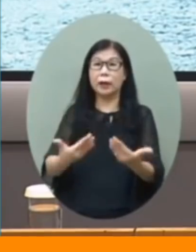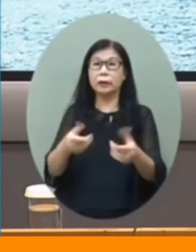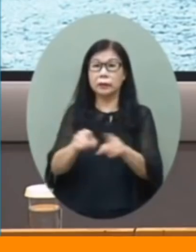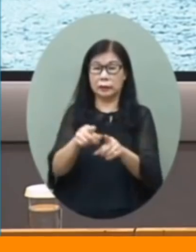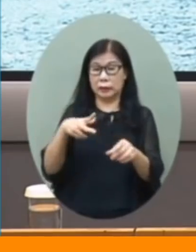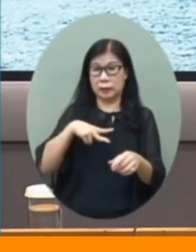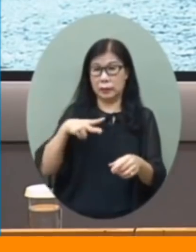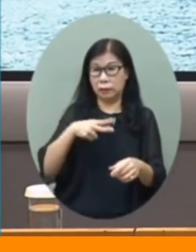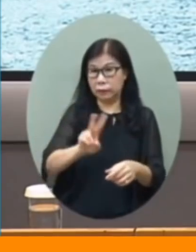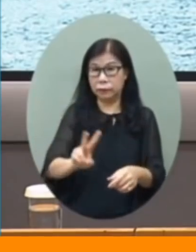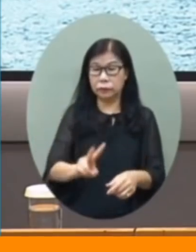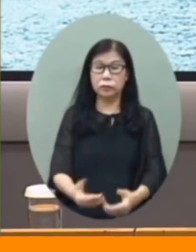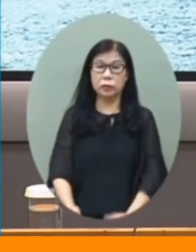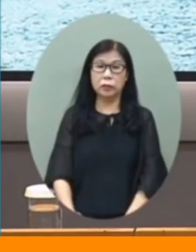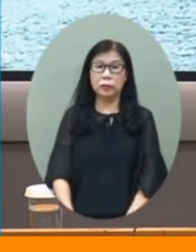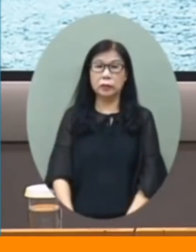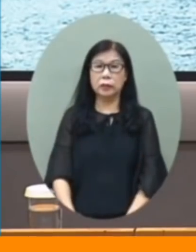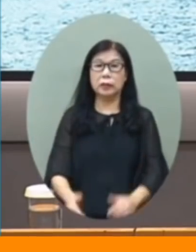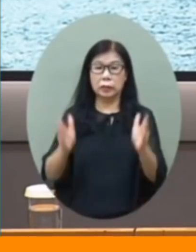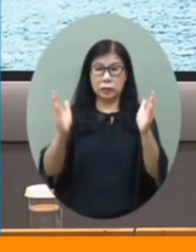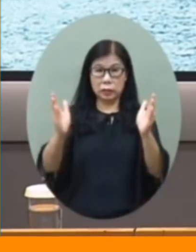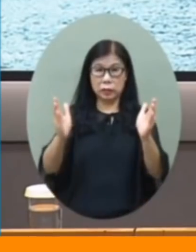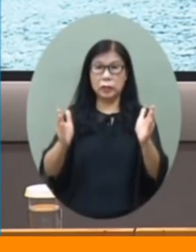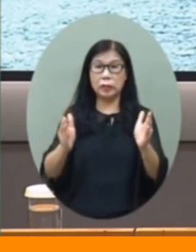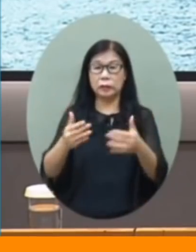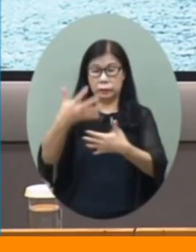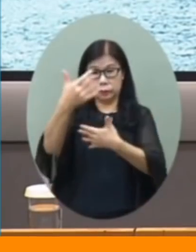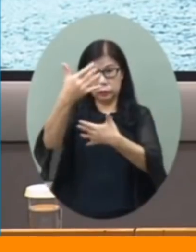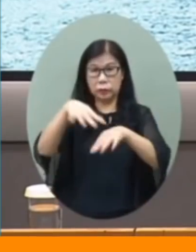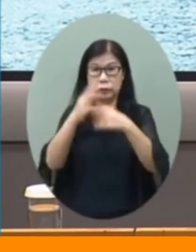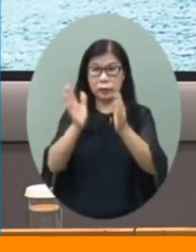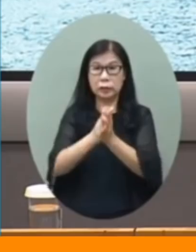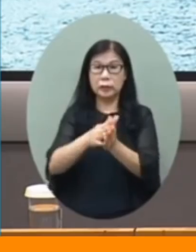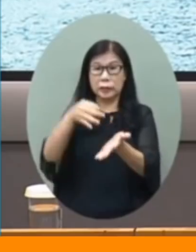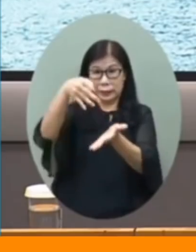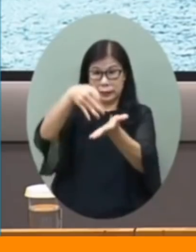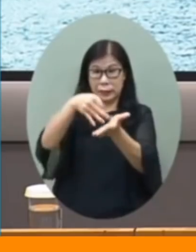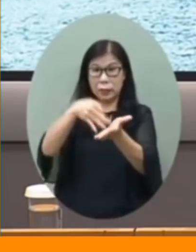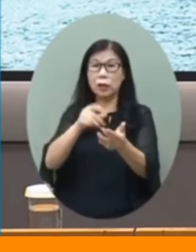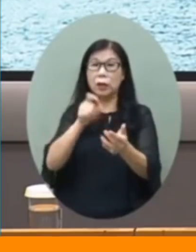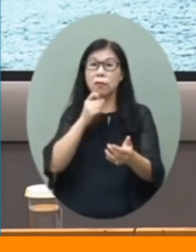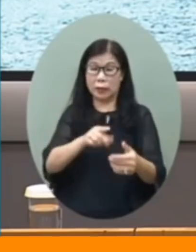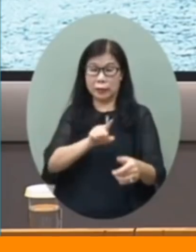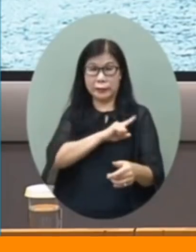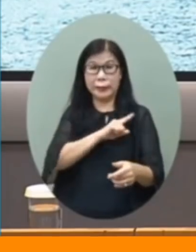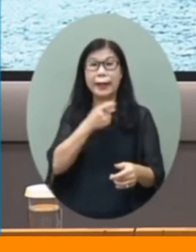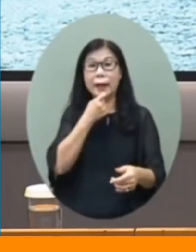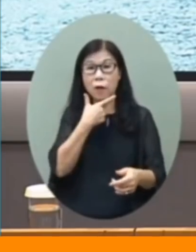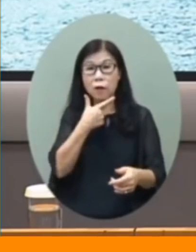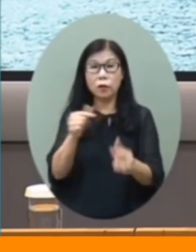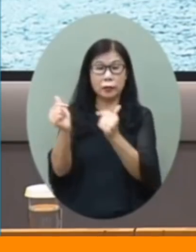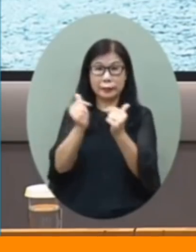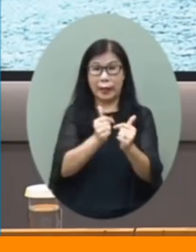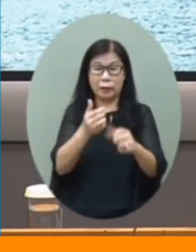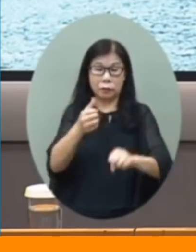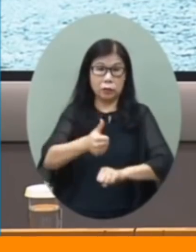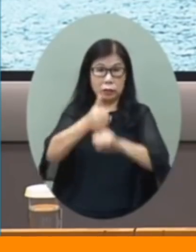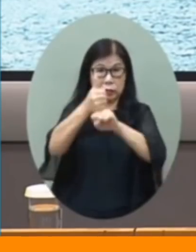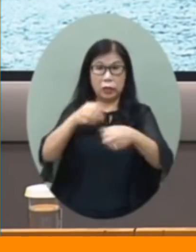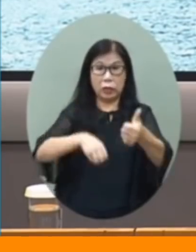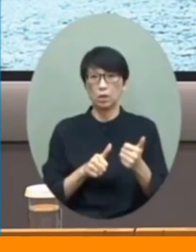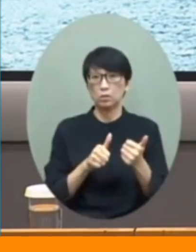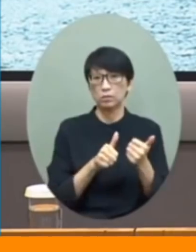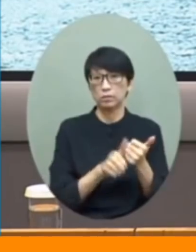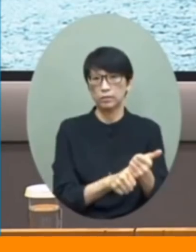個情況嚟嘅。咁所以嗰個時間點就係佢參選嗰陣時，佢有冇意願繼續咁擁護基本法同埋